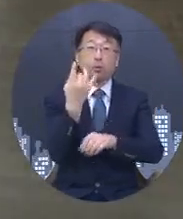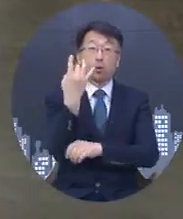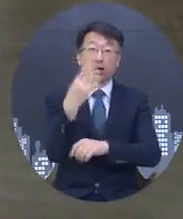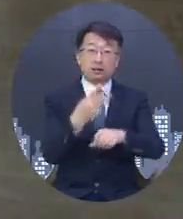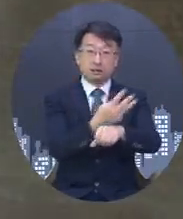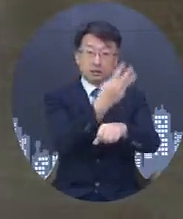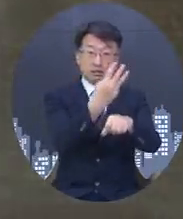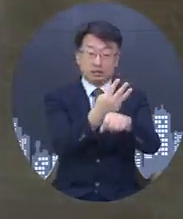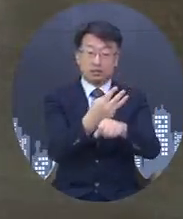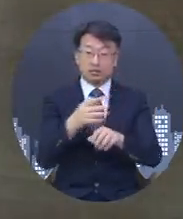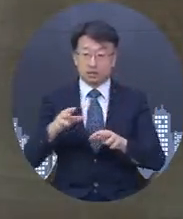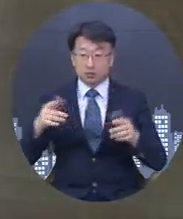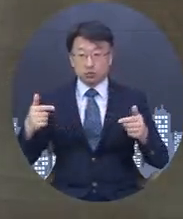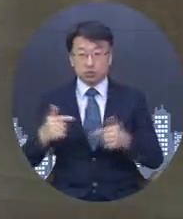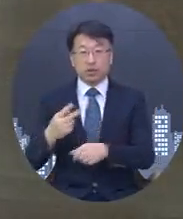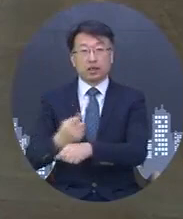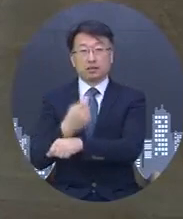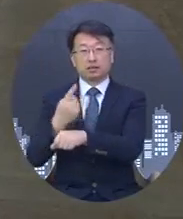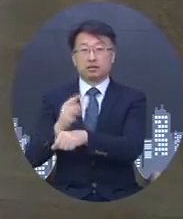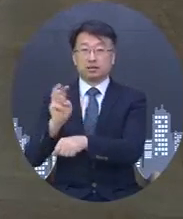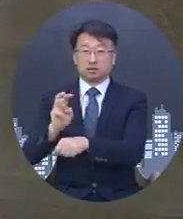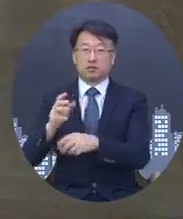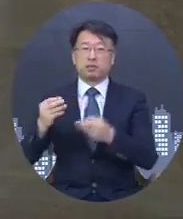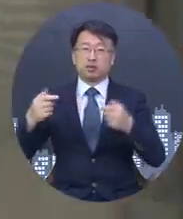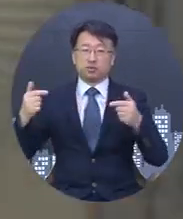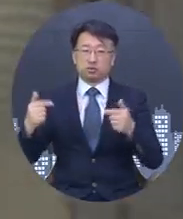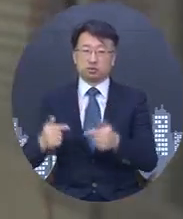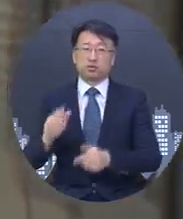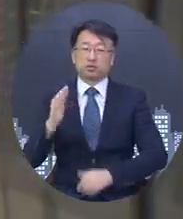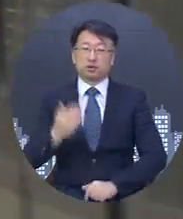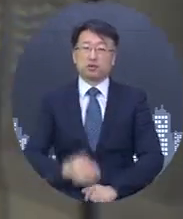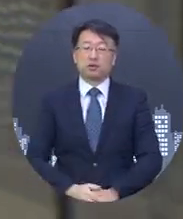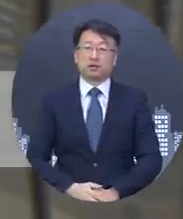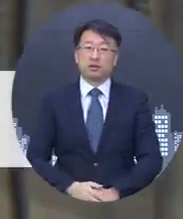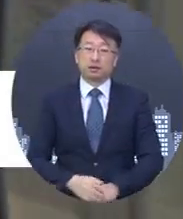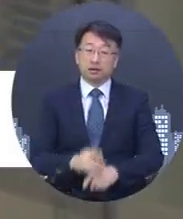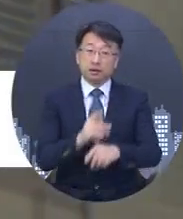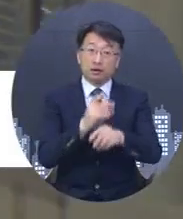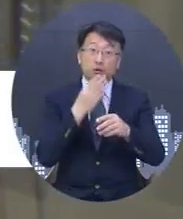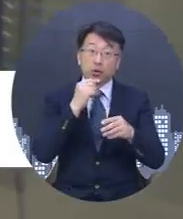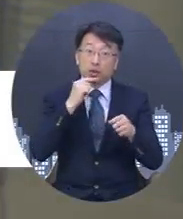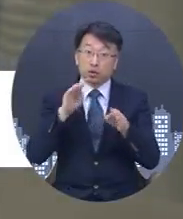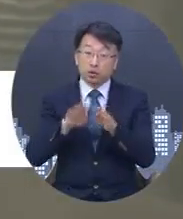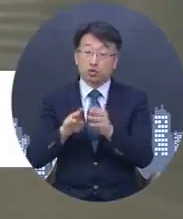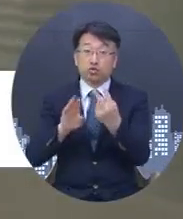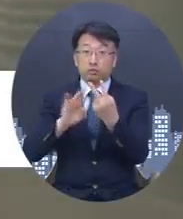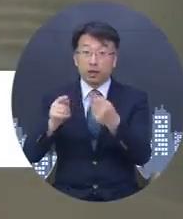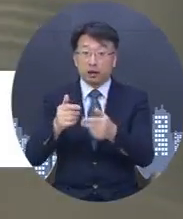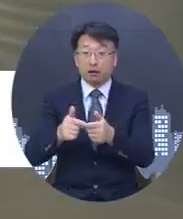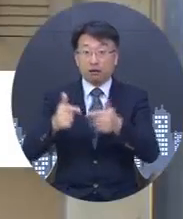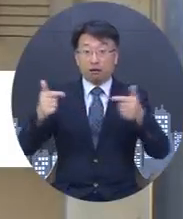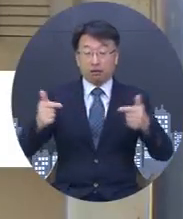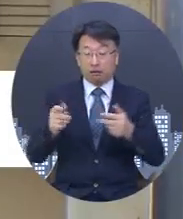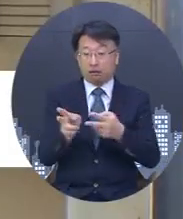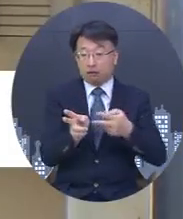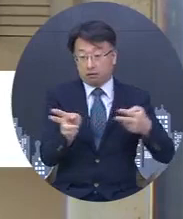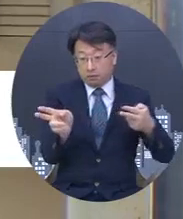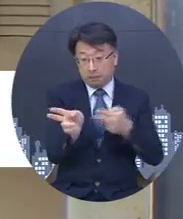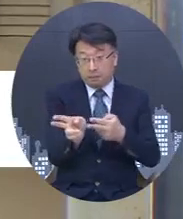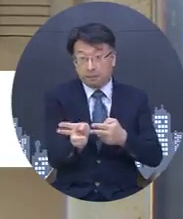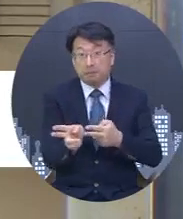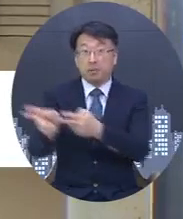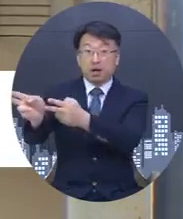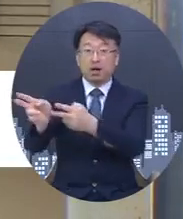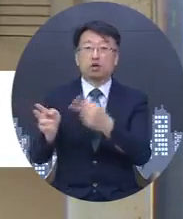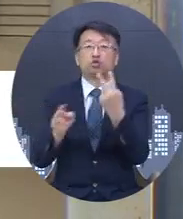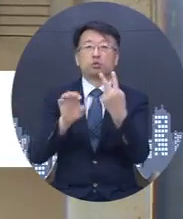3시간에서 1시간 30분으로 크게 단축됐습니다. 주말에는 좌석 수를 2배로 늘린 중년 열차를